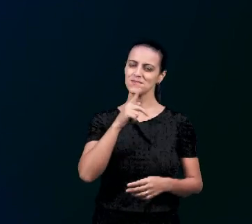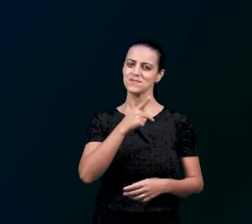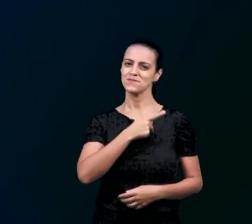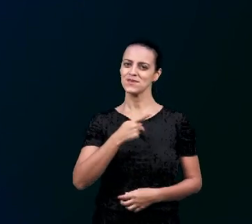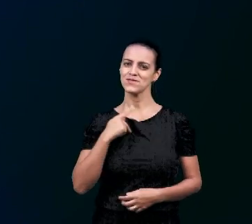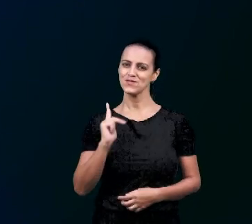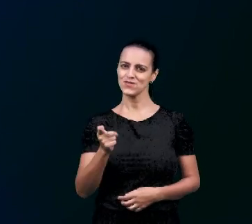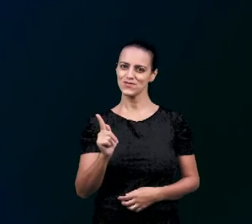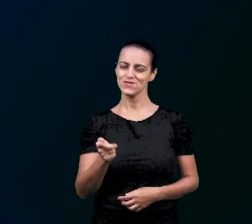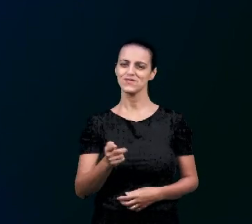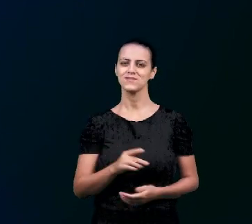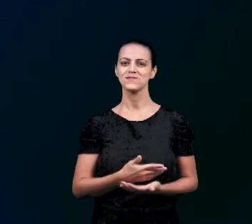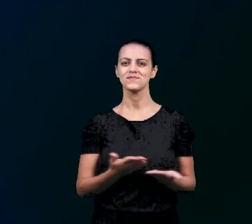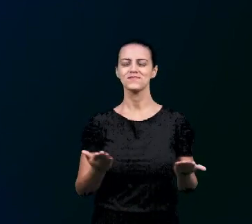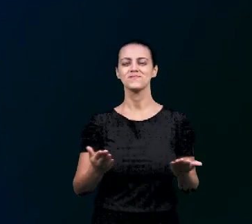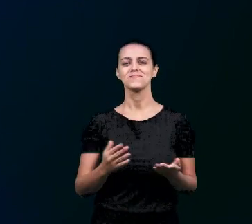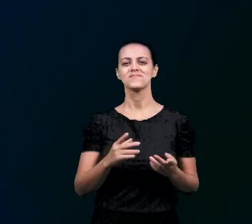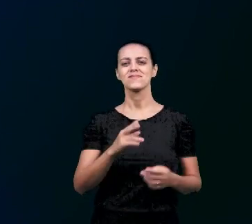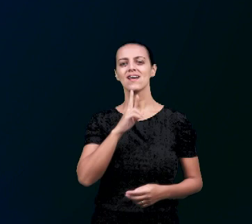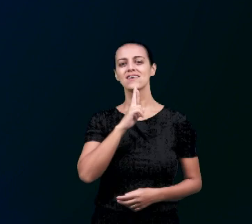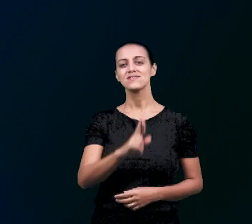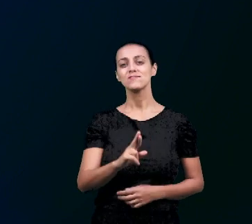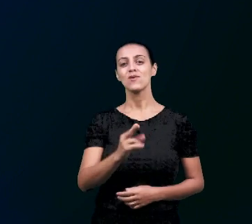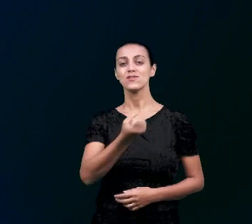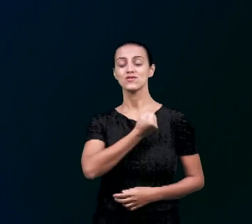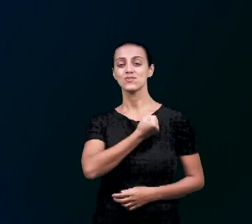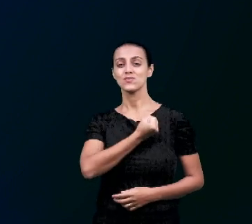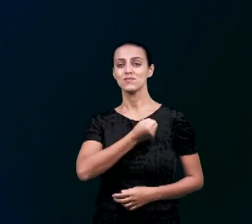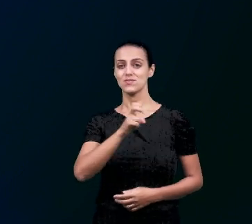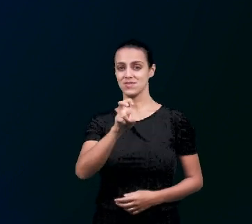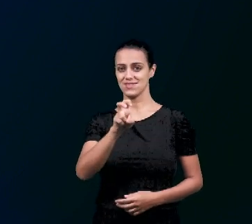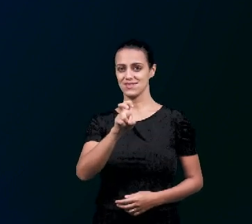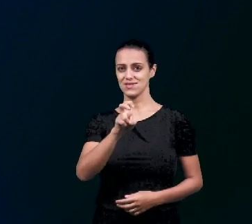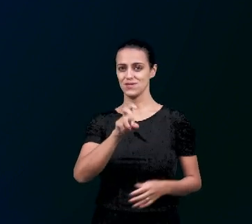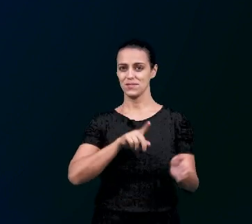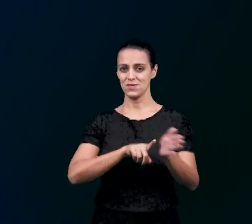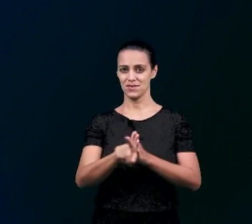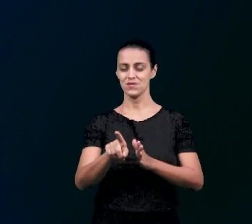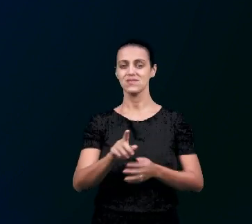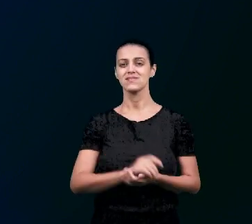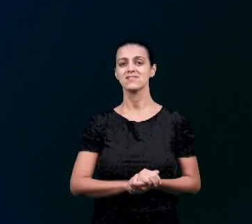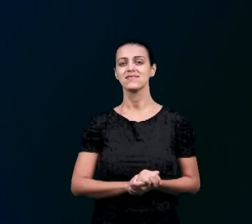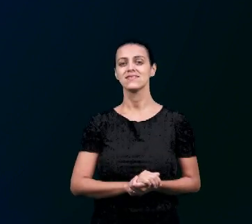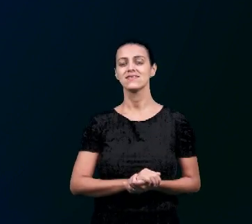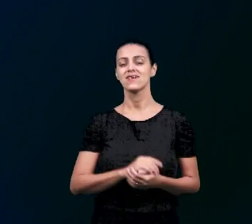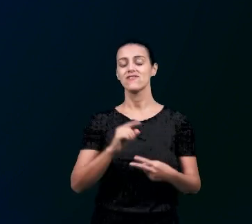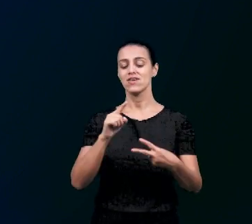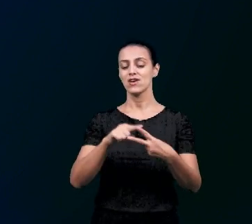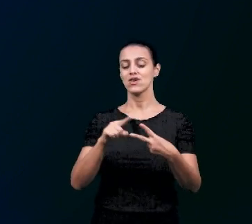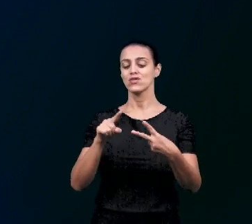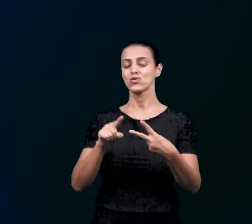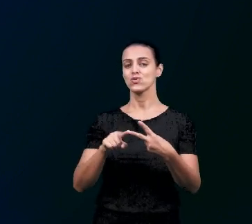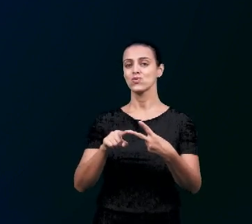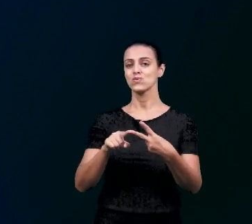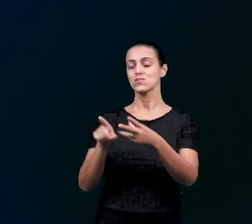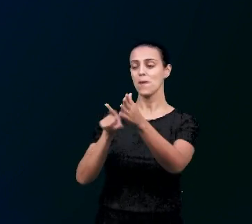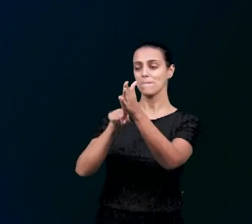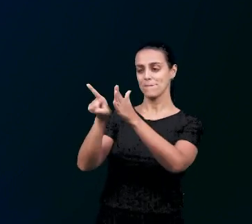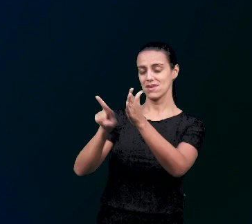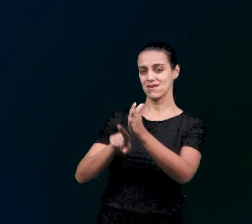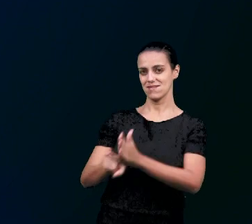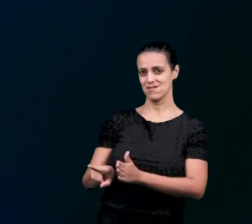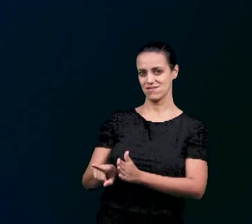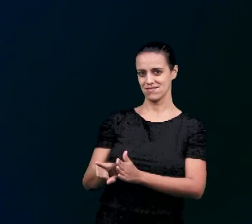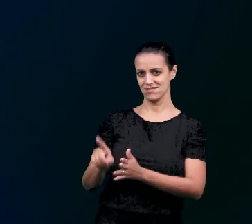Judeti. En réponse à la question numéro 5, le docteur de la loi, il a posé deux questions au Seigneur